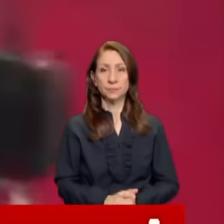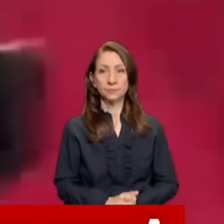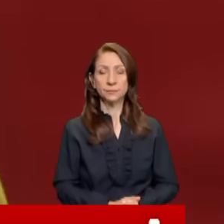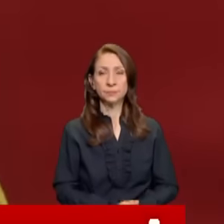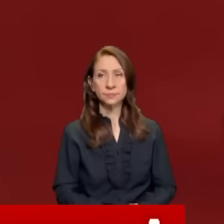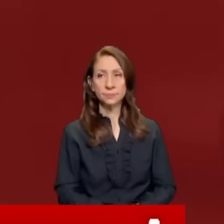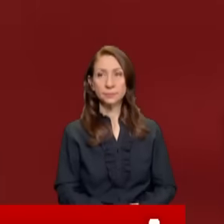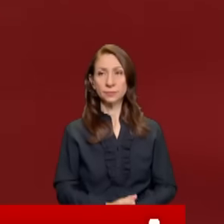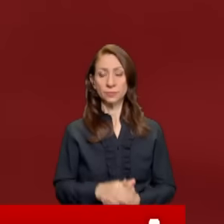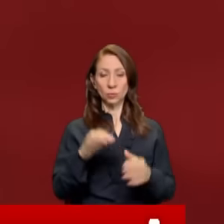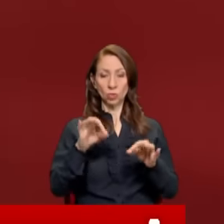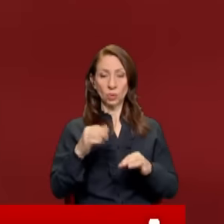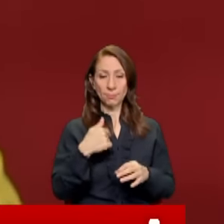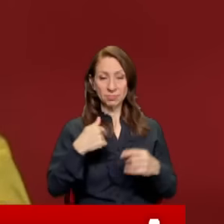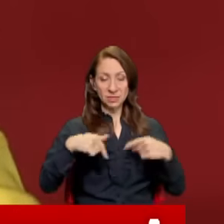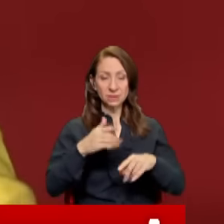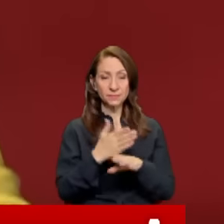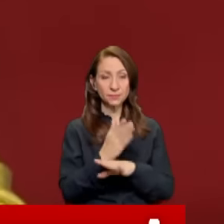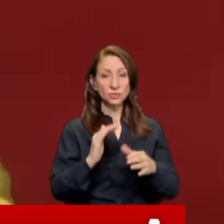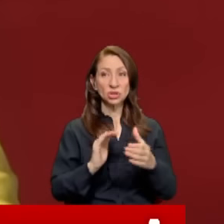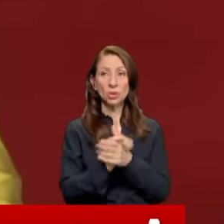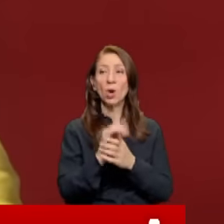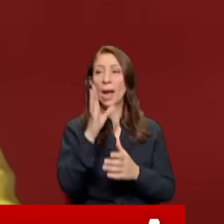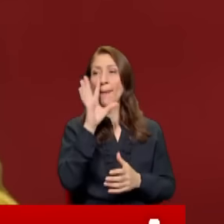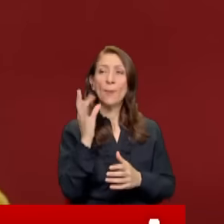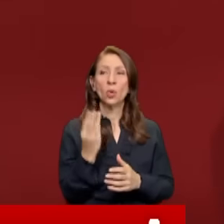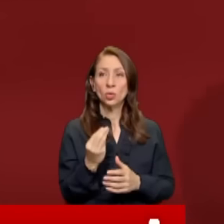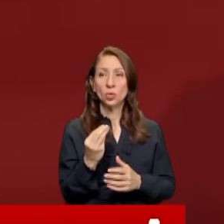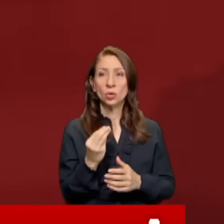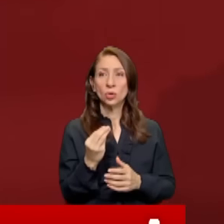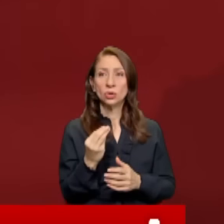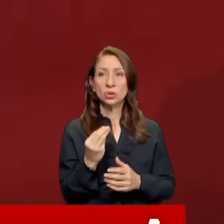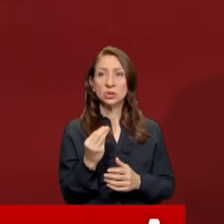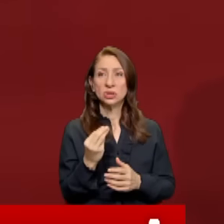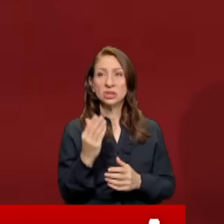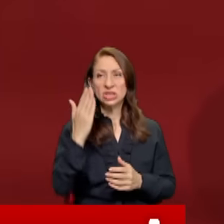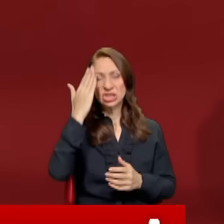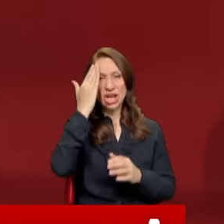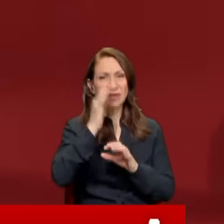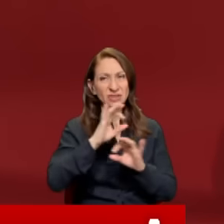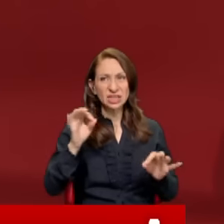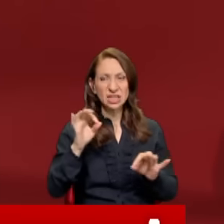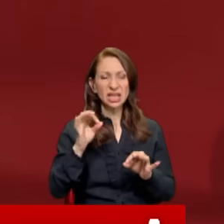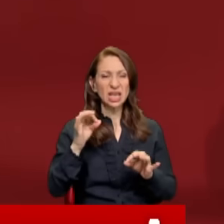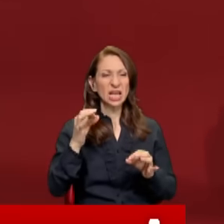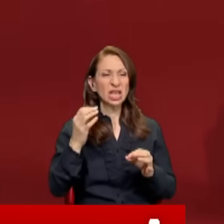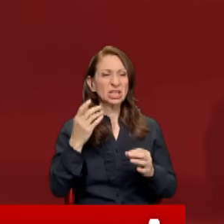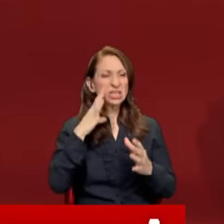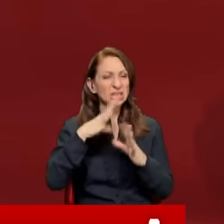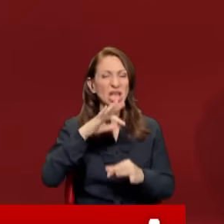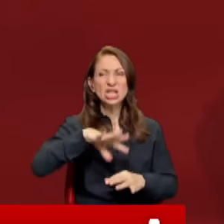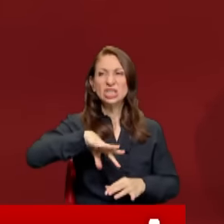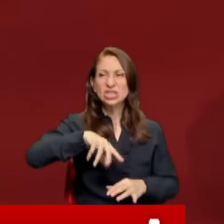vardı Bugün biz gerçek şampiyonun kim olduğunu şerefsizlere haysiyetsizlere